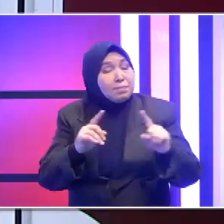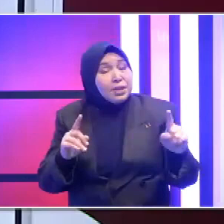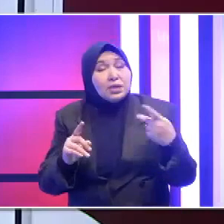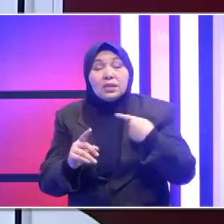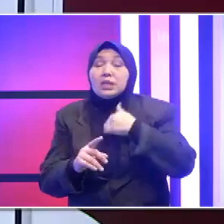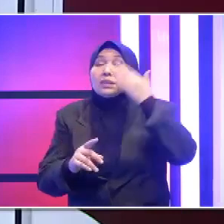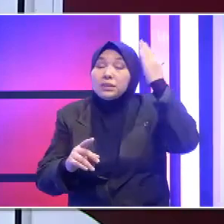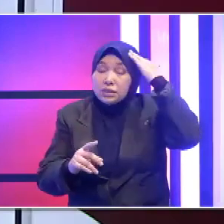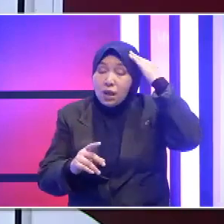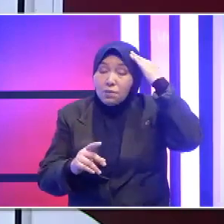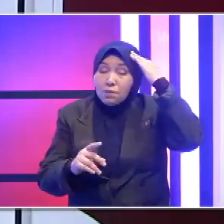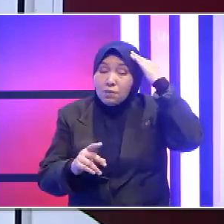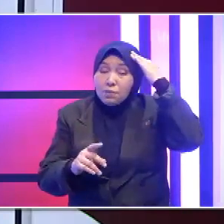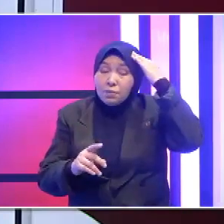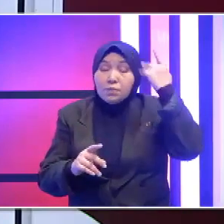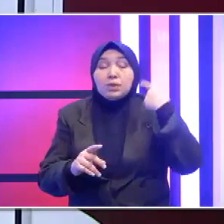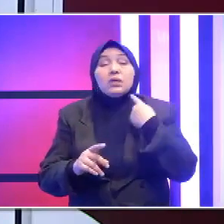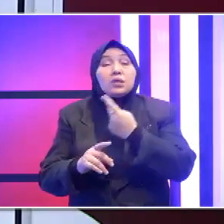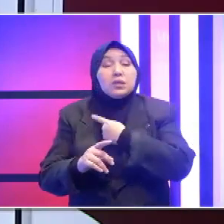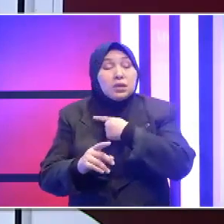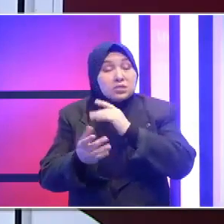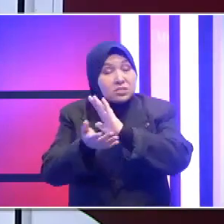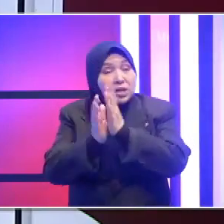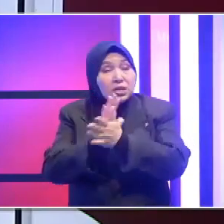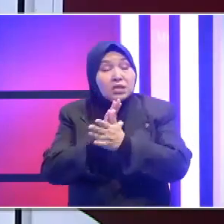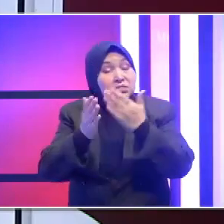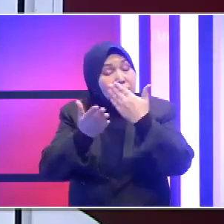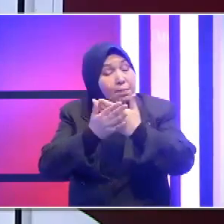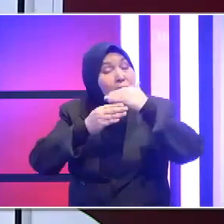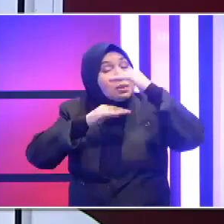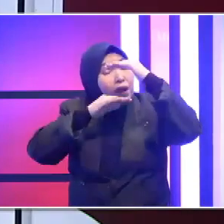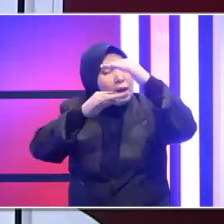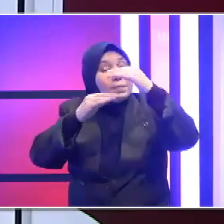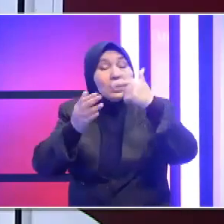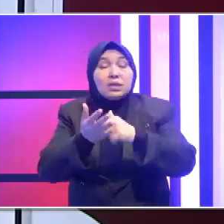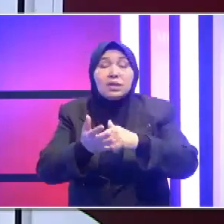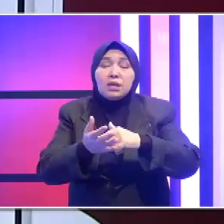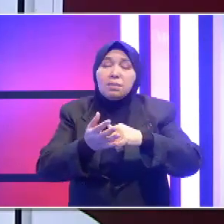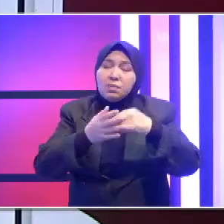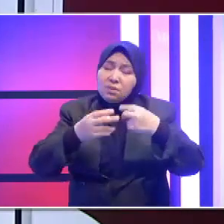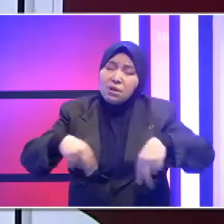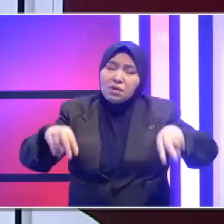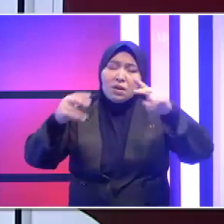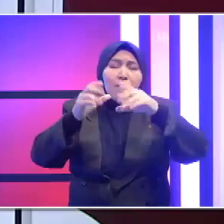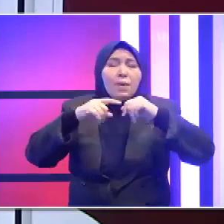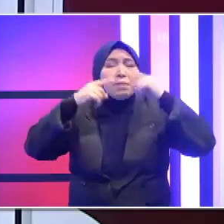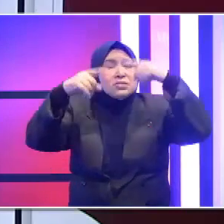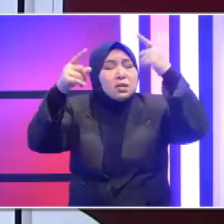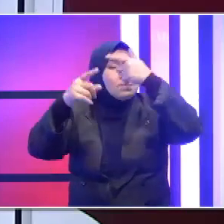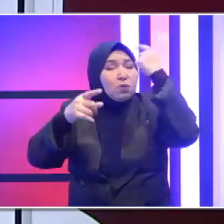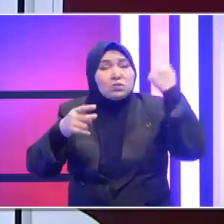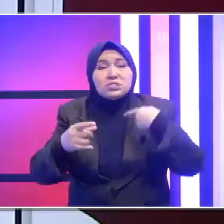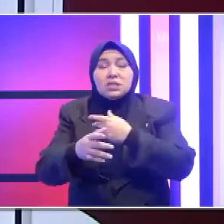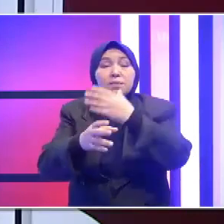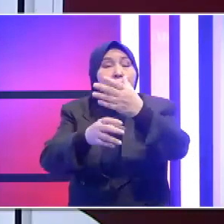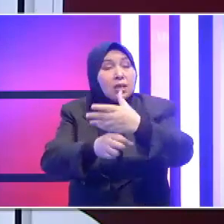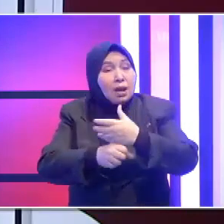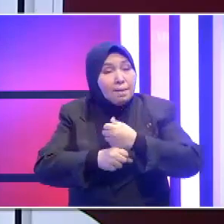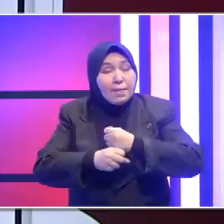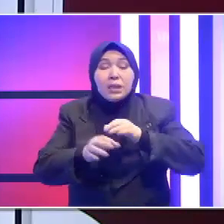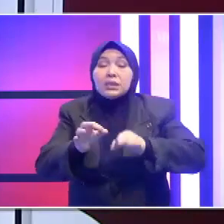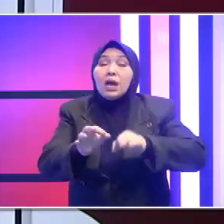kita tahu bahwa kita jadi sampai tahap ini dia menghargai dapat mencair adalah karena kita dapat